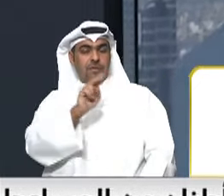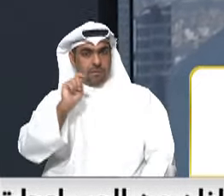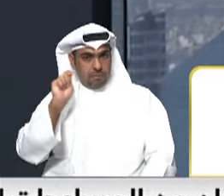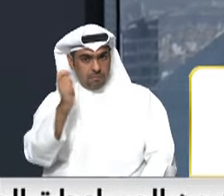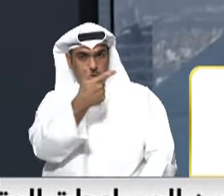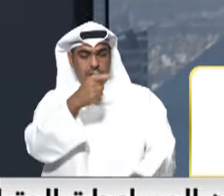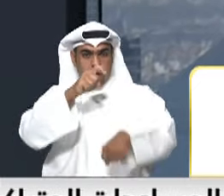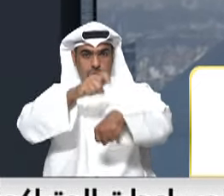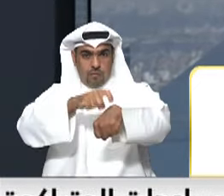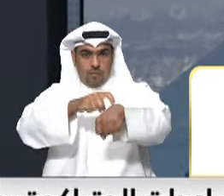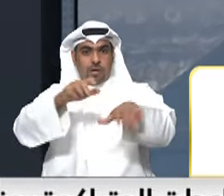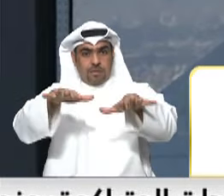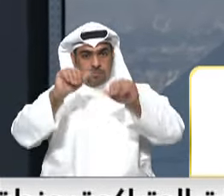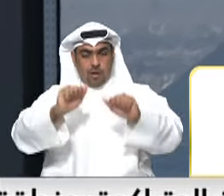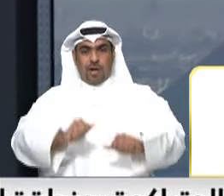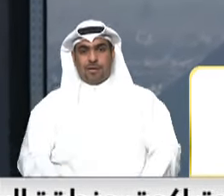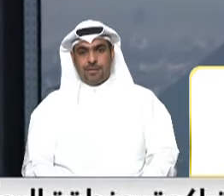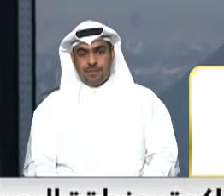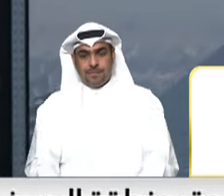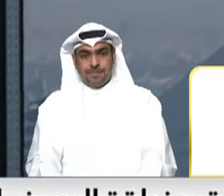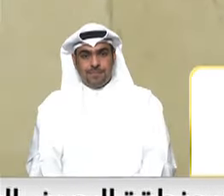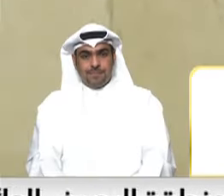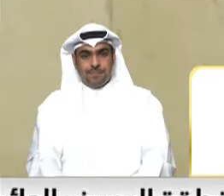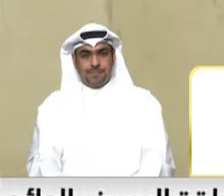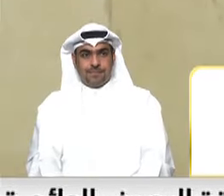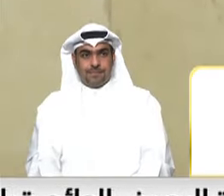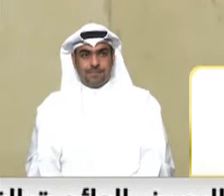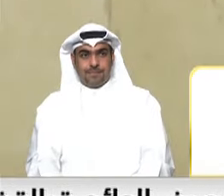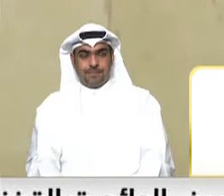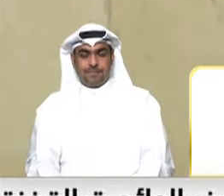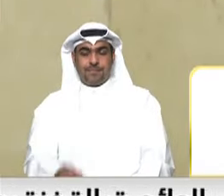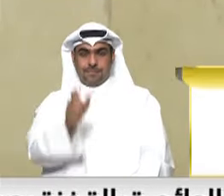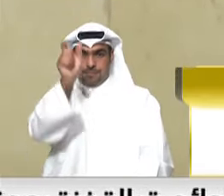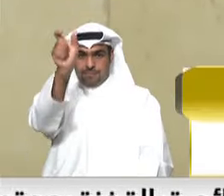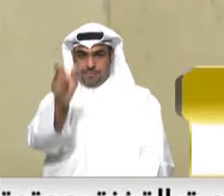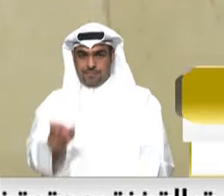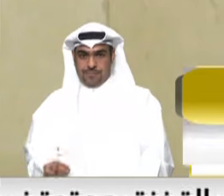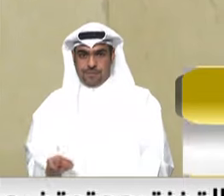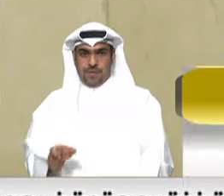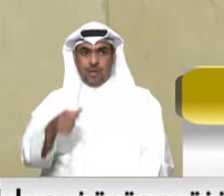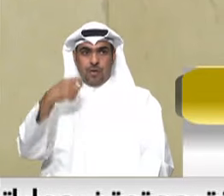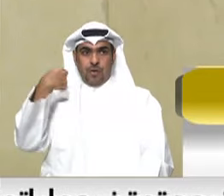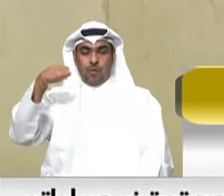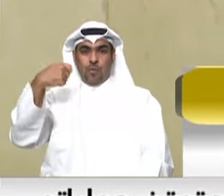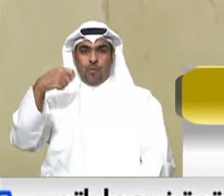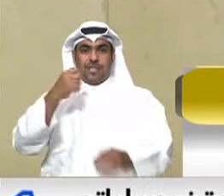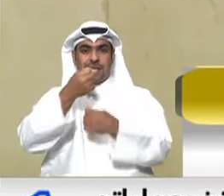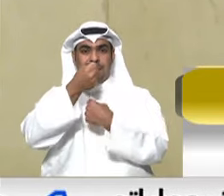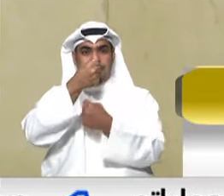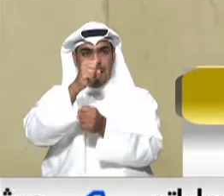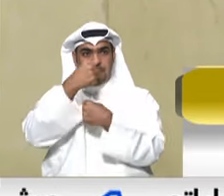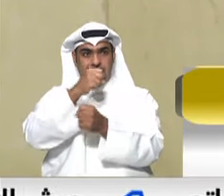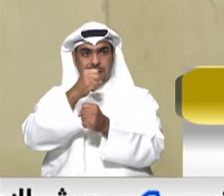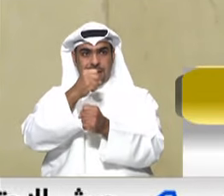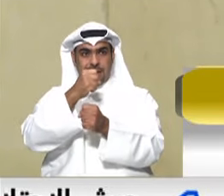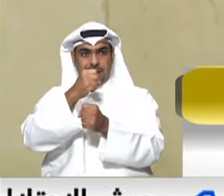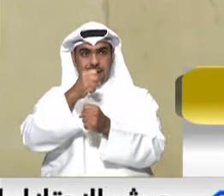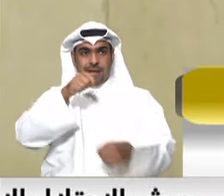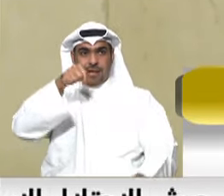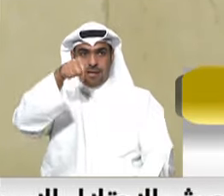على مراحل إنجازها. معالي وزير الأشغال العامة وزير الدولة شؤون البلدية دكتور نور المشعان دابت